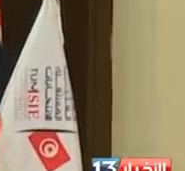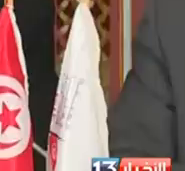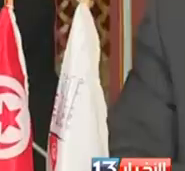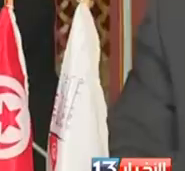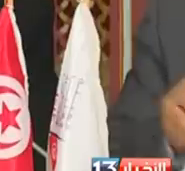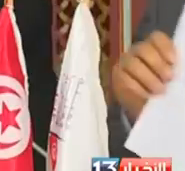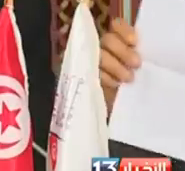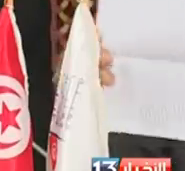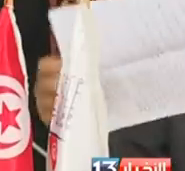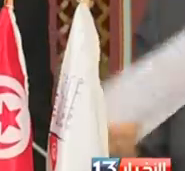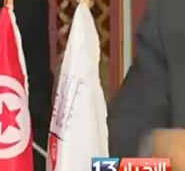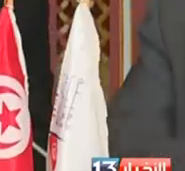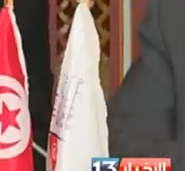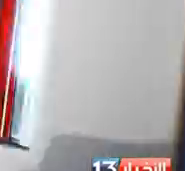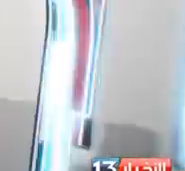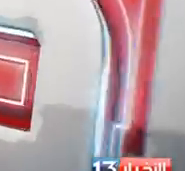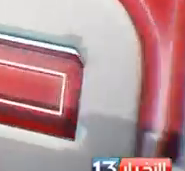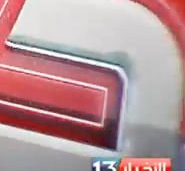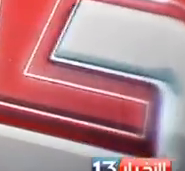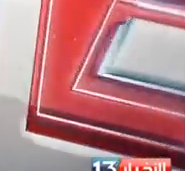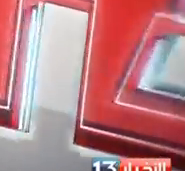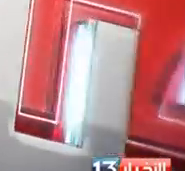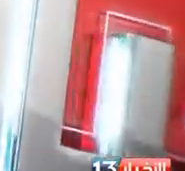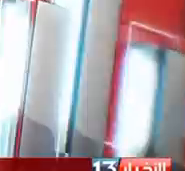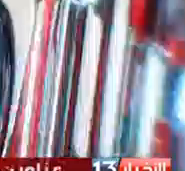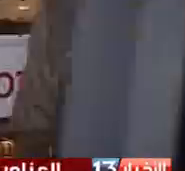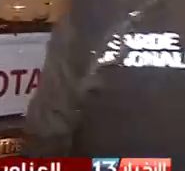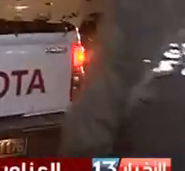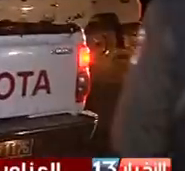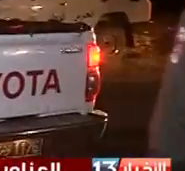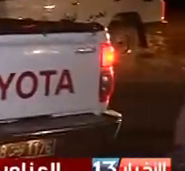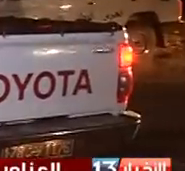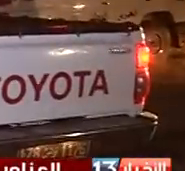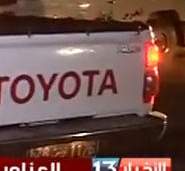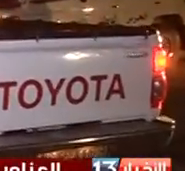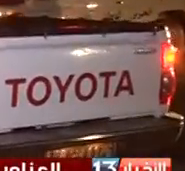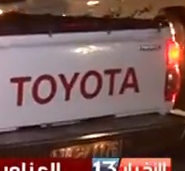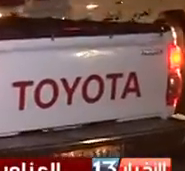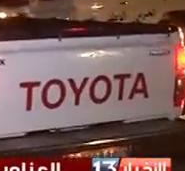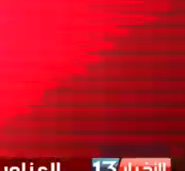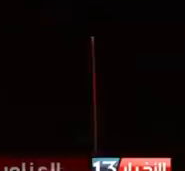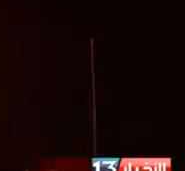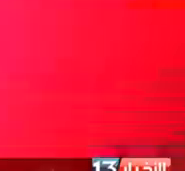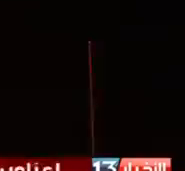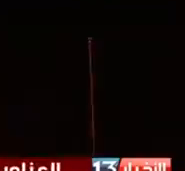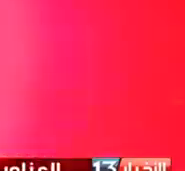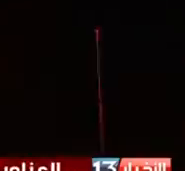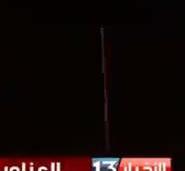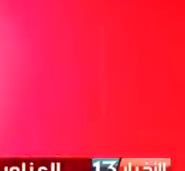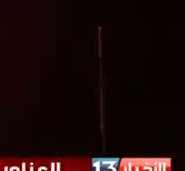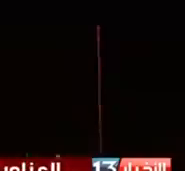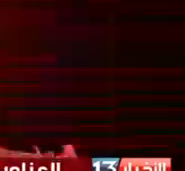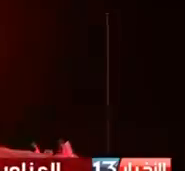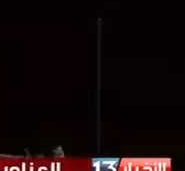حول مساله استكمال تجديد ترتيبات الحرب وزاره الداخليه تتخذ اربعه وخمسين الف عون